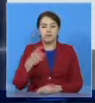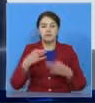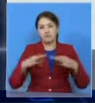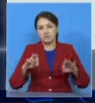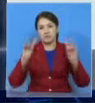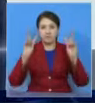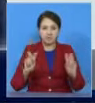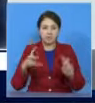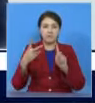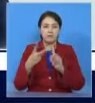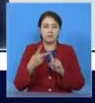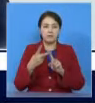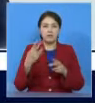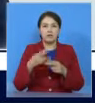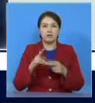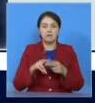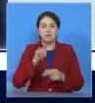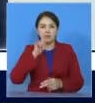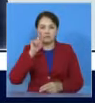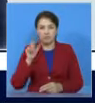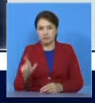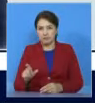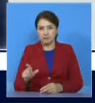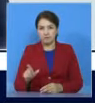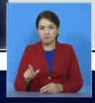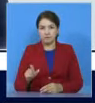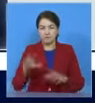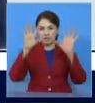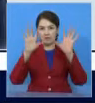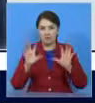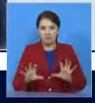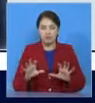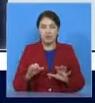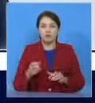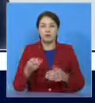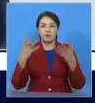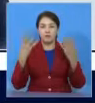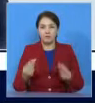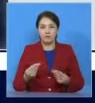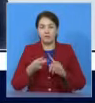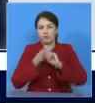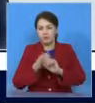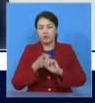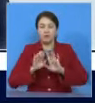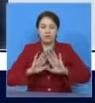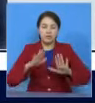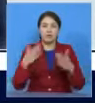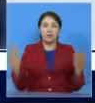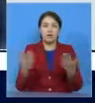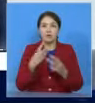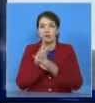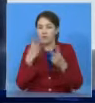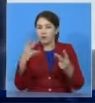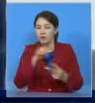тақырыпты, және екіншісі бұл жастар конституцияны, атазаң күнін, одан кейін тәуелсіздікті қалай көреді,